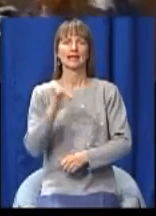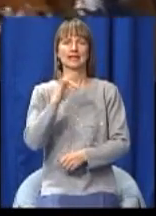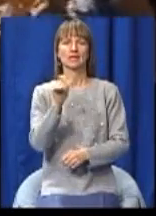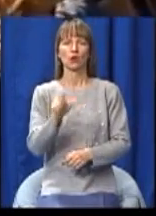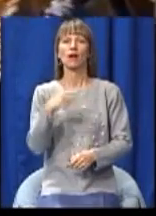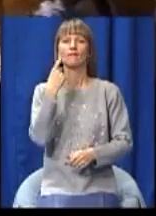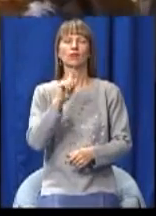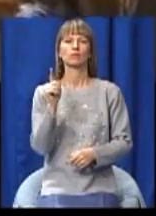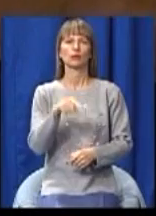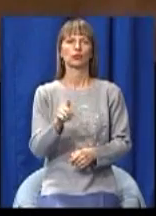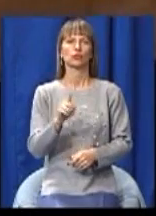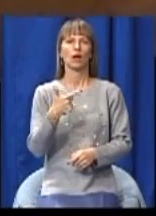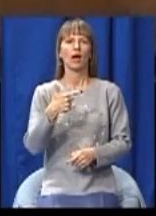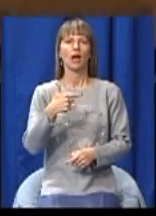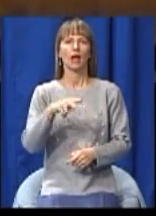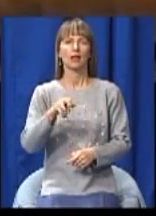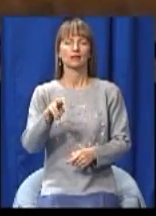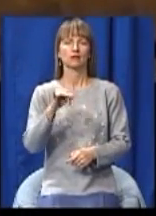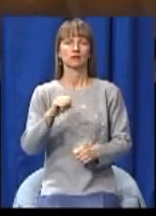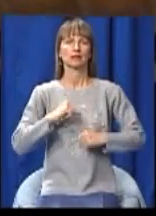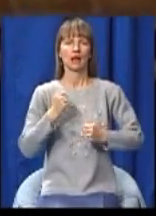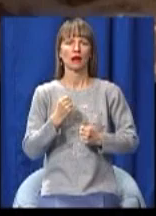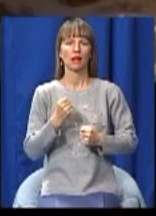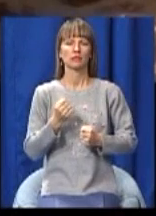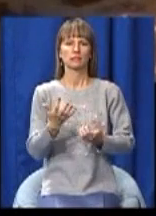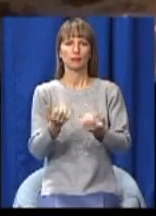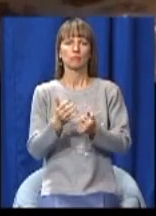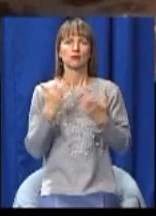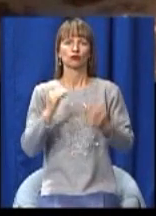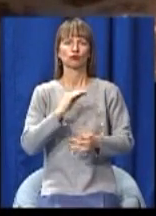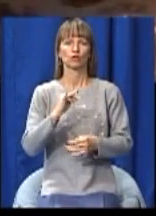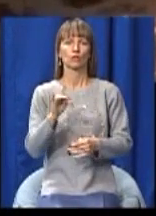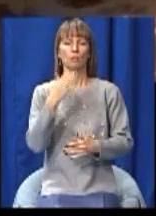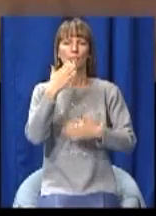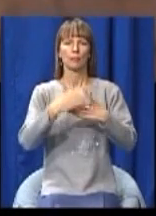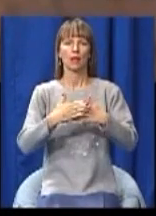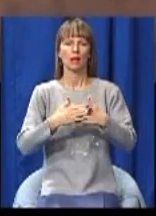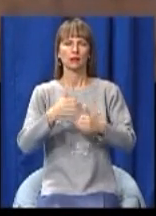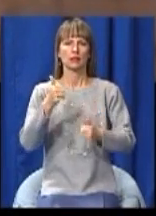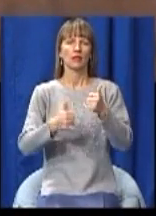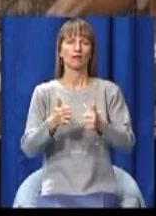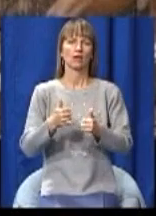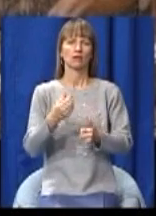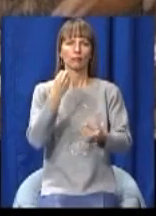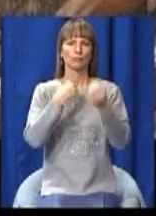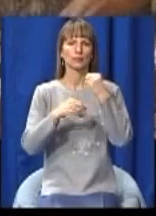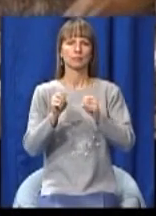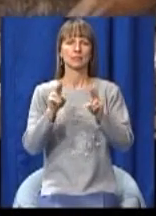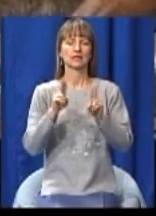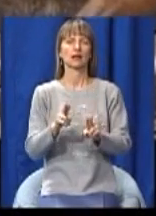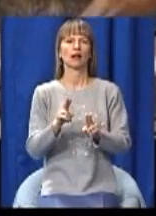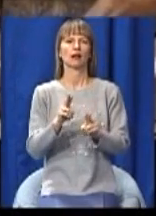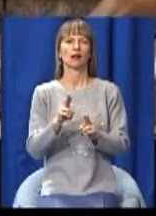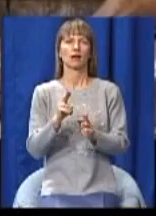говорить про т.ч. гладиатор домогалась она брат я помог от больше жиру перед поединком бы не дотрагивалась особливо и диеты щупу